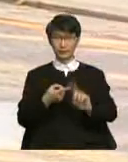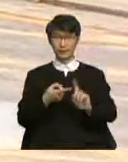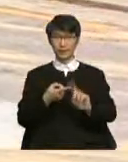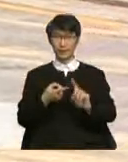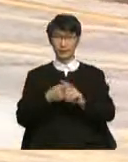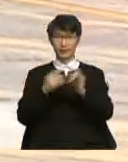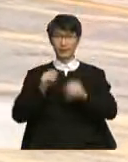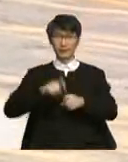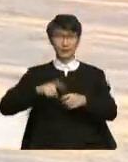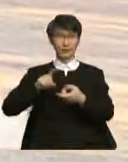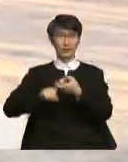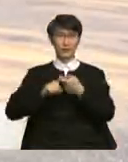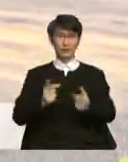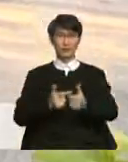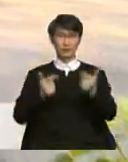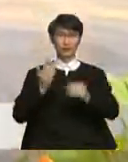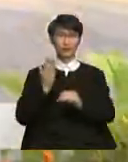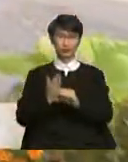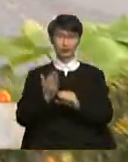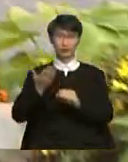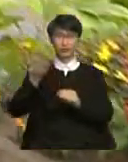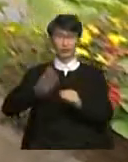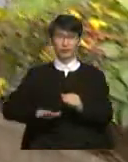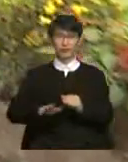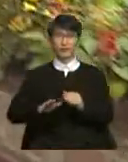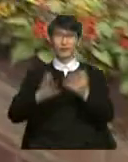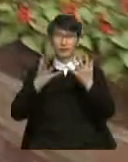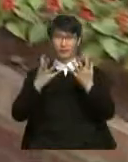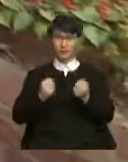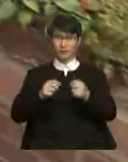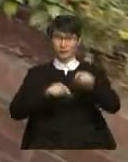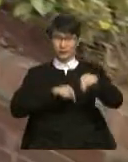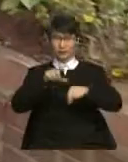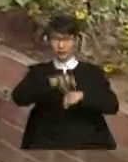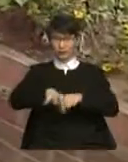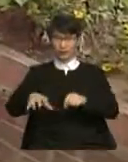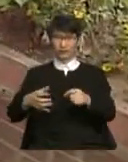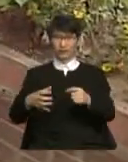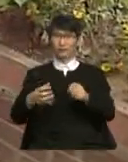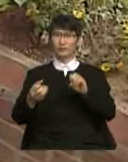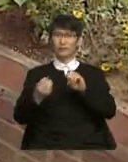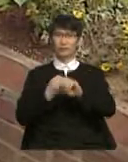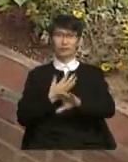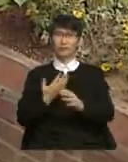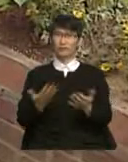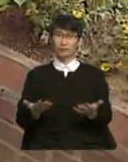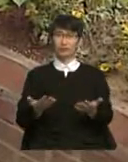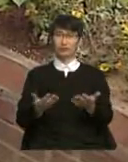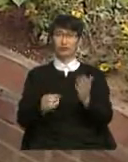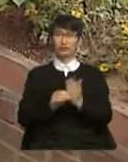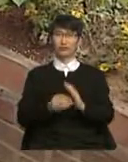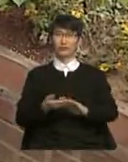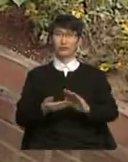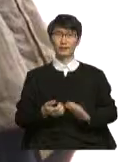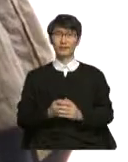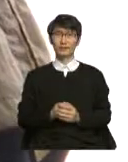사회적 관심이 커지고 있지만 문제는 상당수의 자치구에서 이렇다 할 대책을 내놓지 못하고 있다는